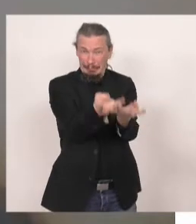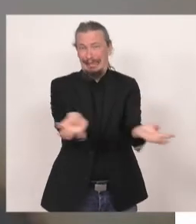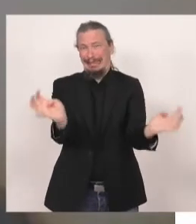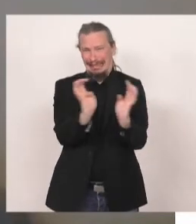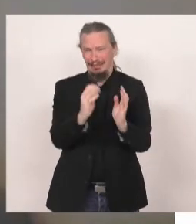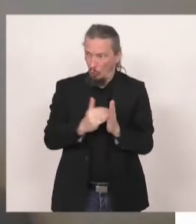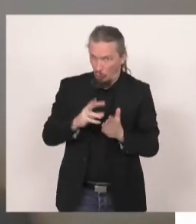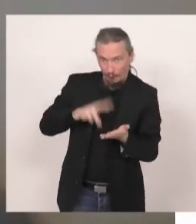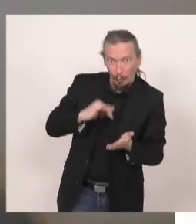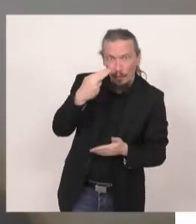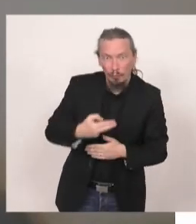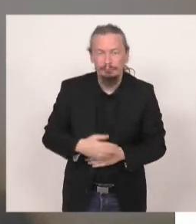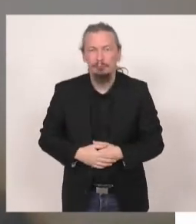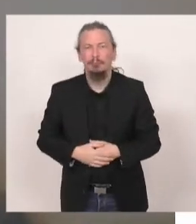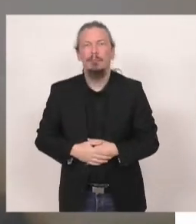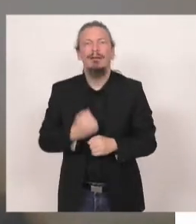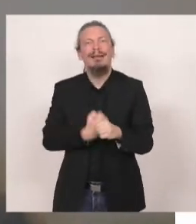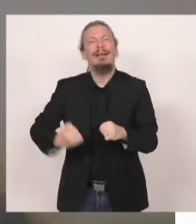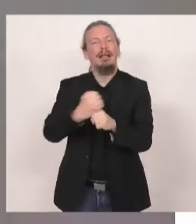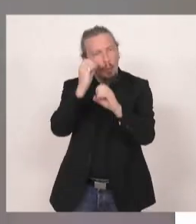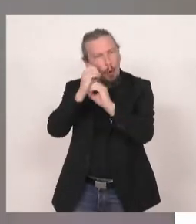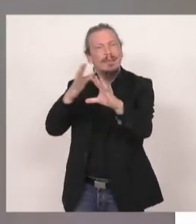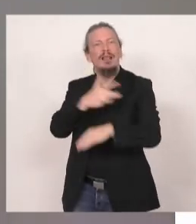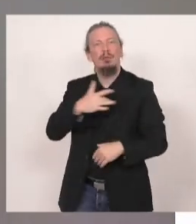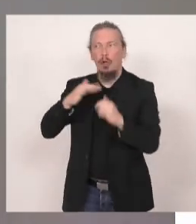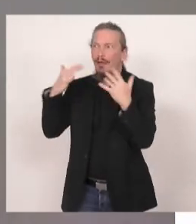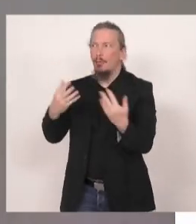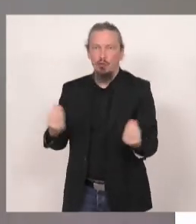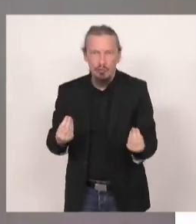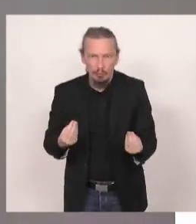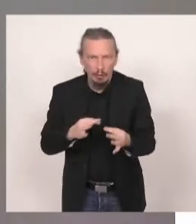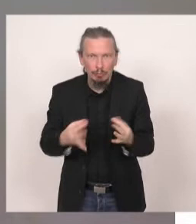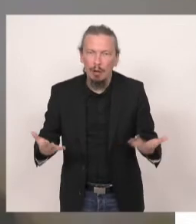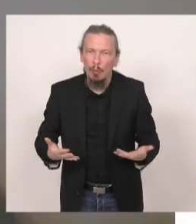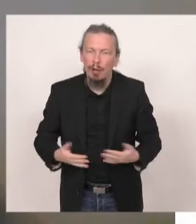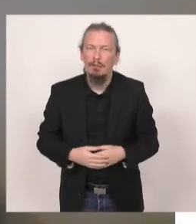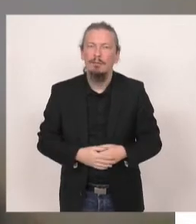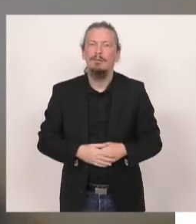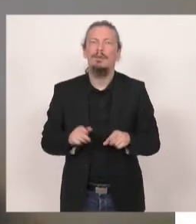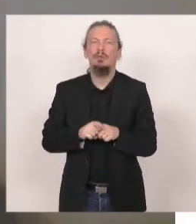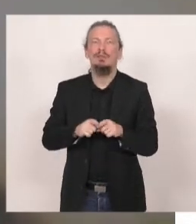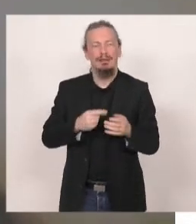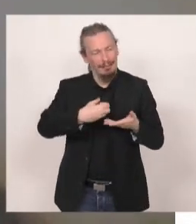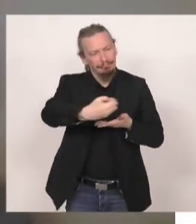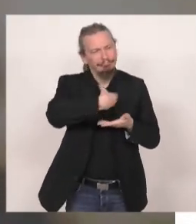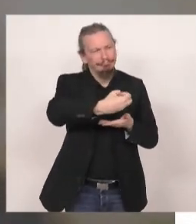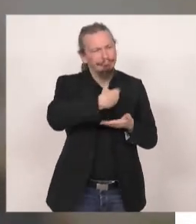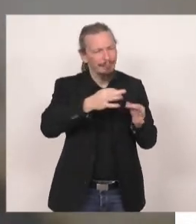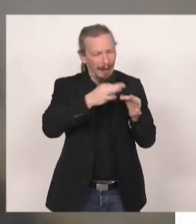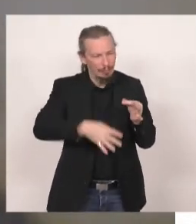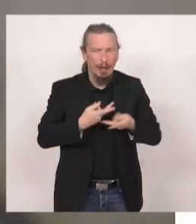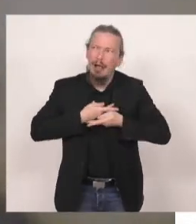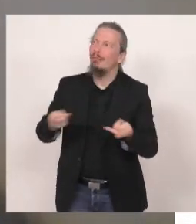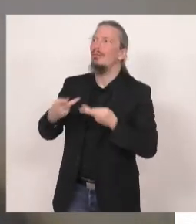effective? Où en est la création de l'Observatoire métropolitain de santé environnementale et la mise à disposition au public des données produites?